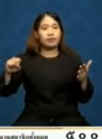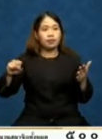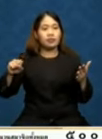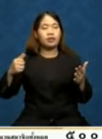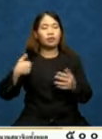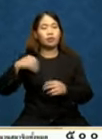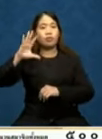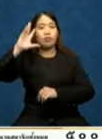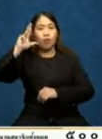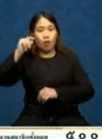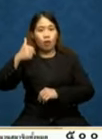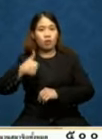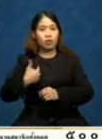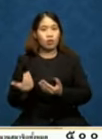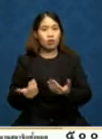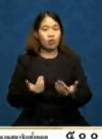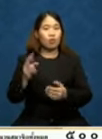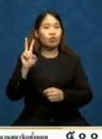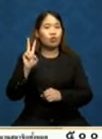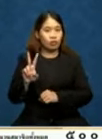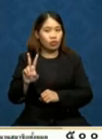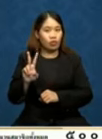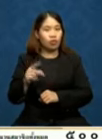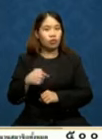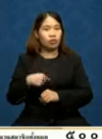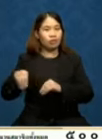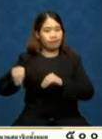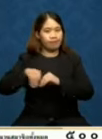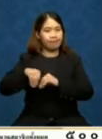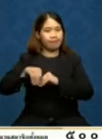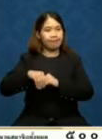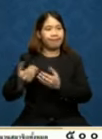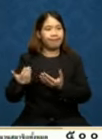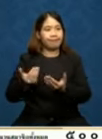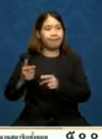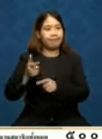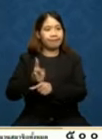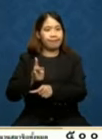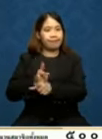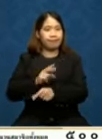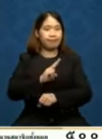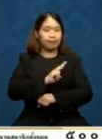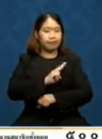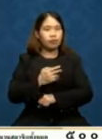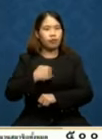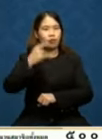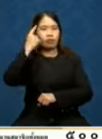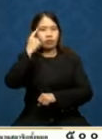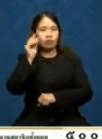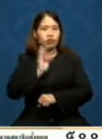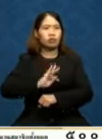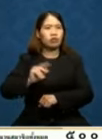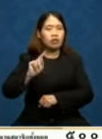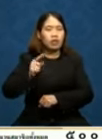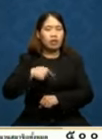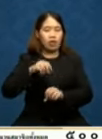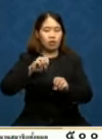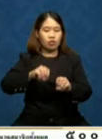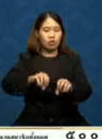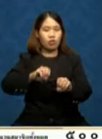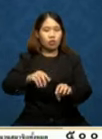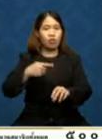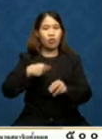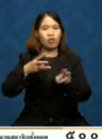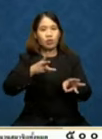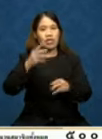พ่อลูก2ที่มีความใกล้ชิดกับลูกนะครับผมว่ามันหมดยุคแล้วครับกับการสอนลูกด้วย mindset